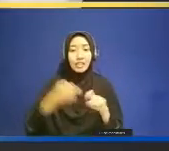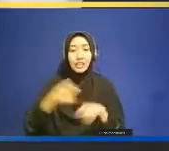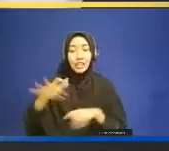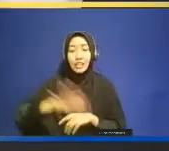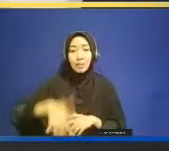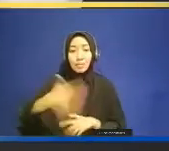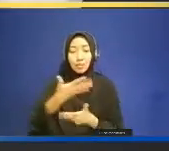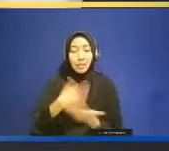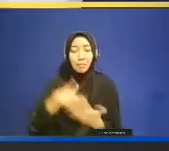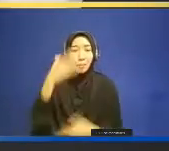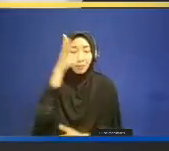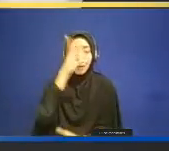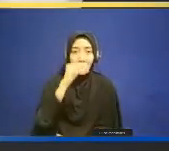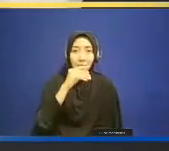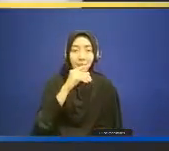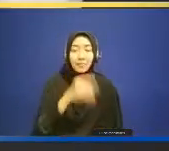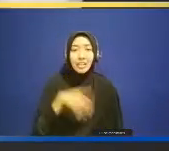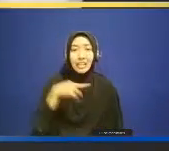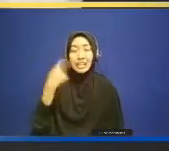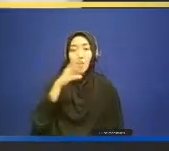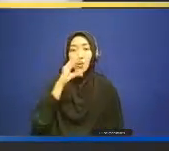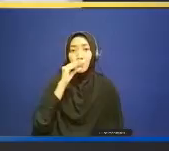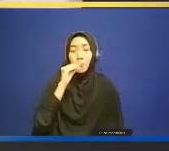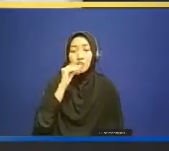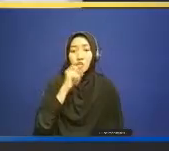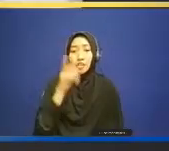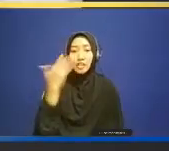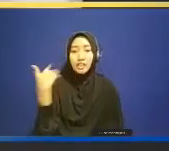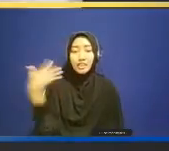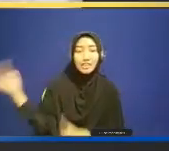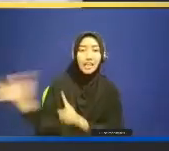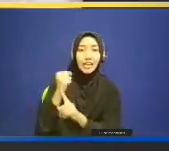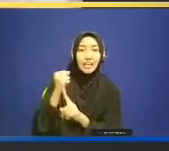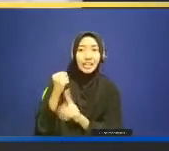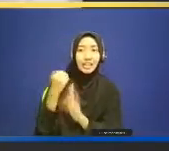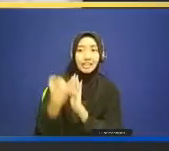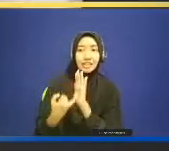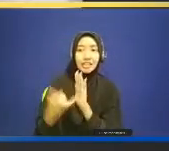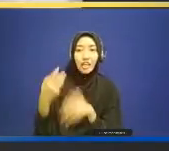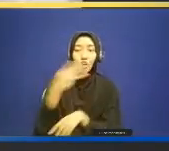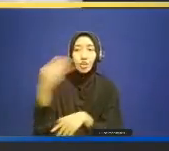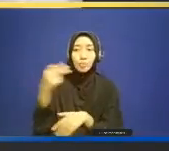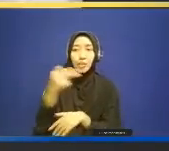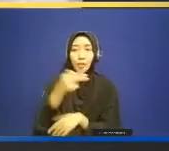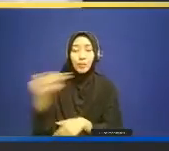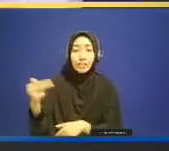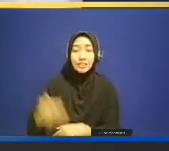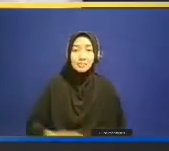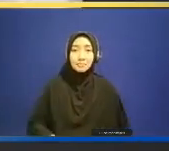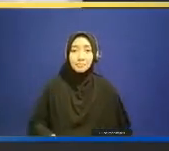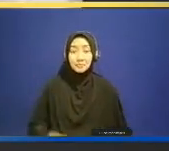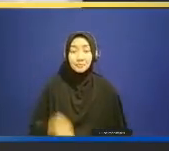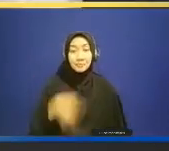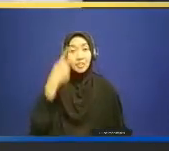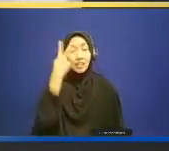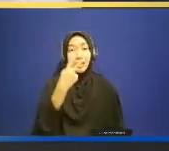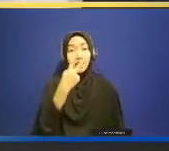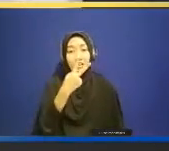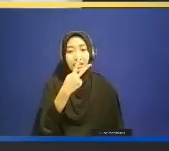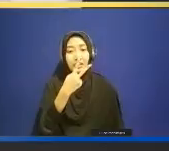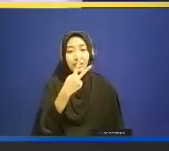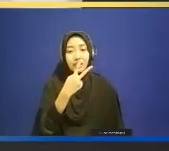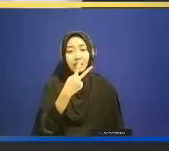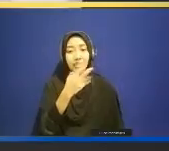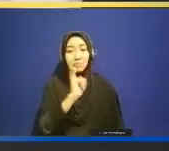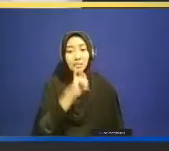lebih paham lagi kalau misalnya kita ngomongin soal tadi target indikator ekonomi Indonesia kamu yang ngelihat dari on a daily basis Seperti